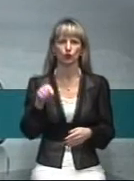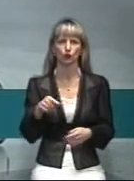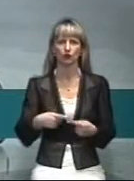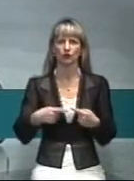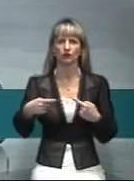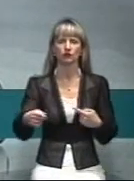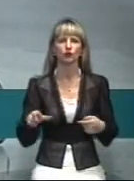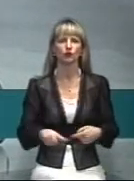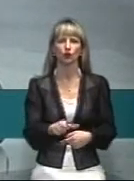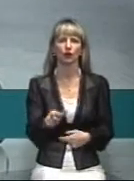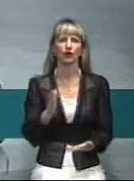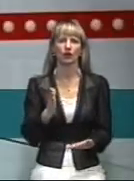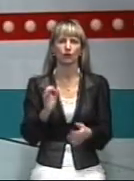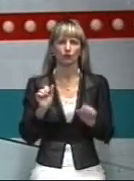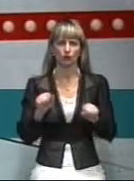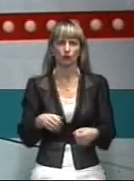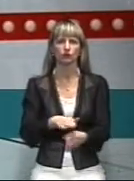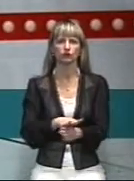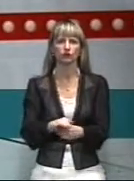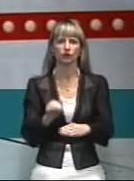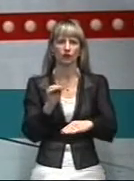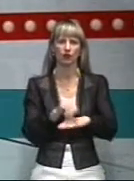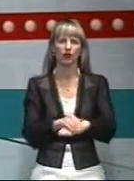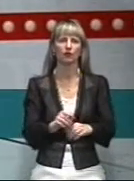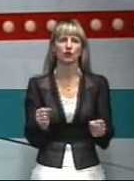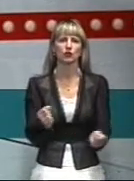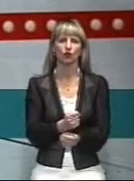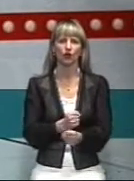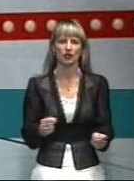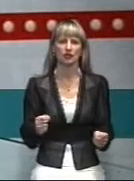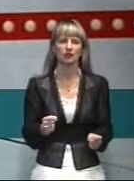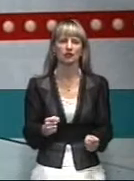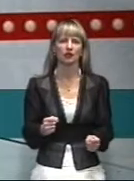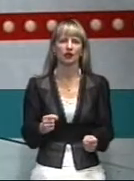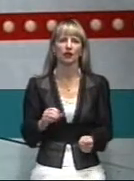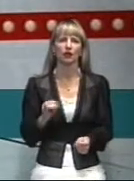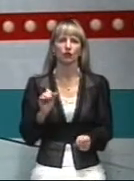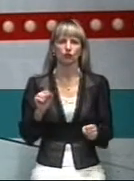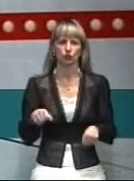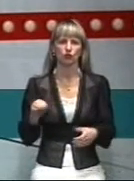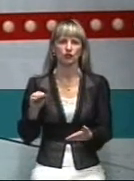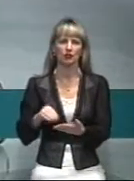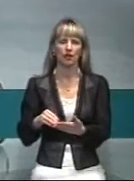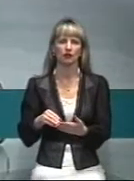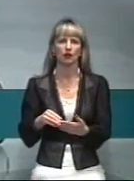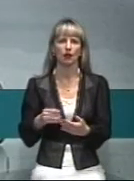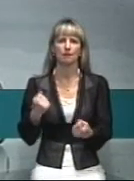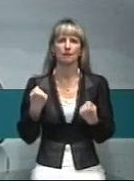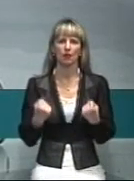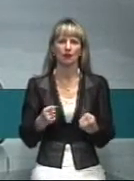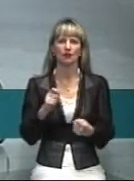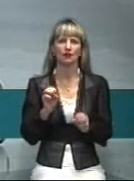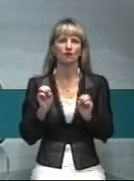відрізку дороги може здійснюватися вимірювання швидкості, повинен стояти необхідно патрульний автомобіль з